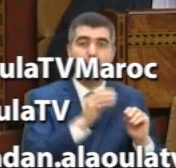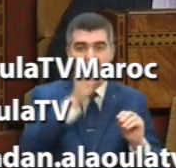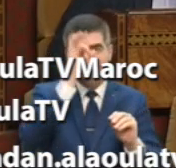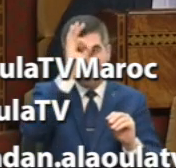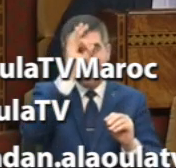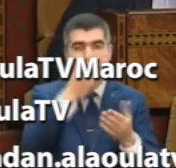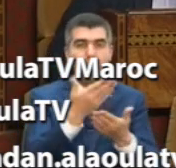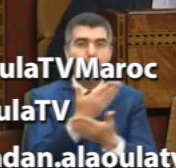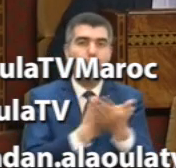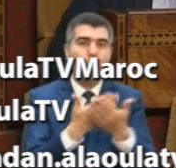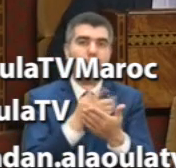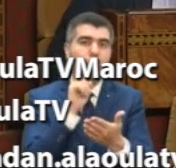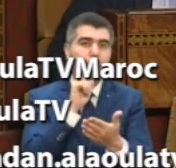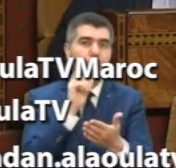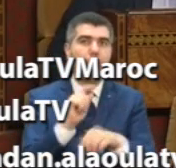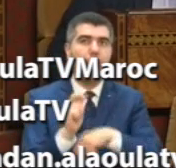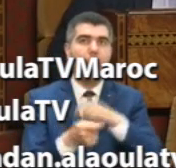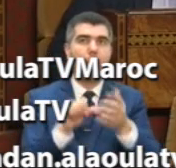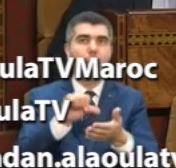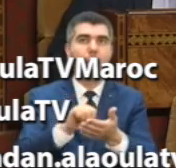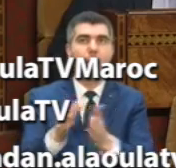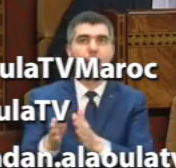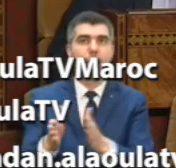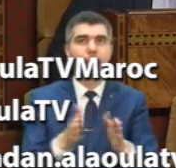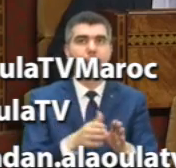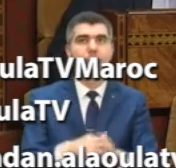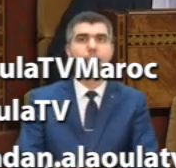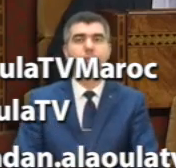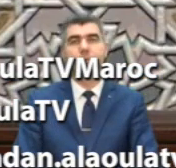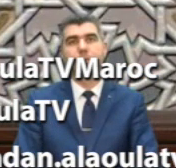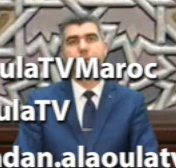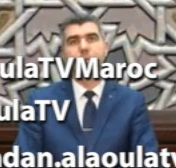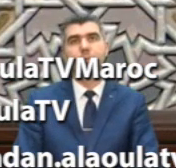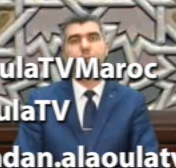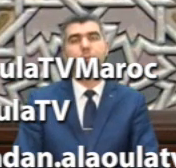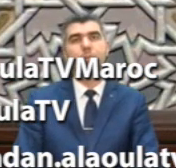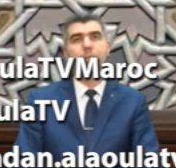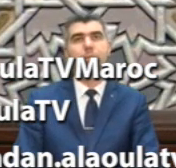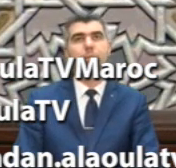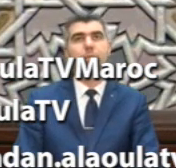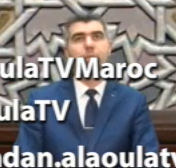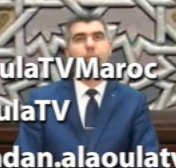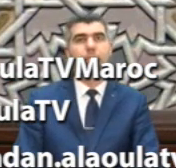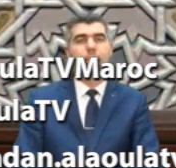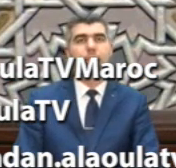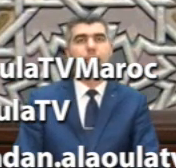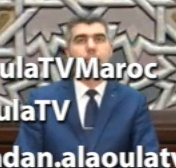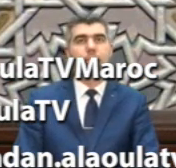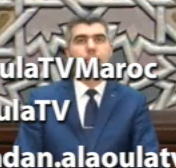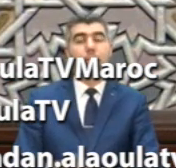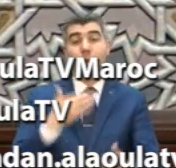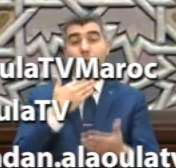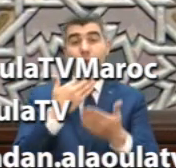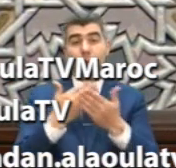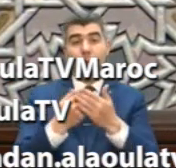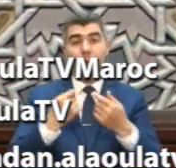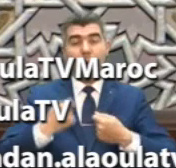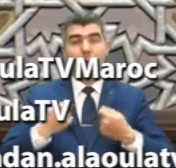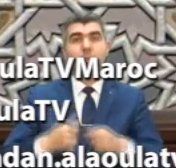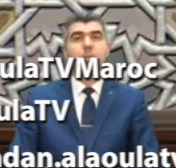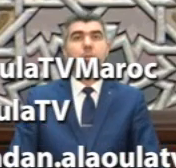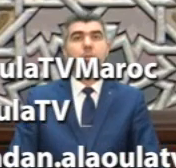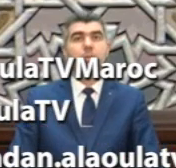للتنمية. شكرا. شكرا سيد النائب. تعقيب إضافي. تفضلي سيدة النائبة. شكرا سيدة الرئيسة. سيدة